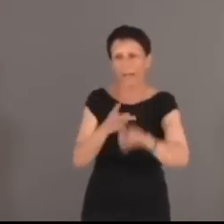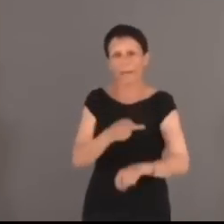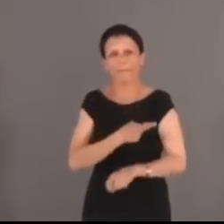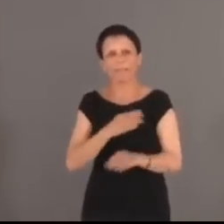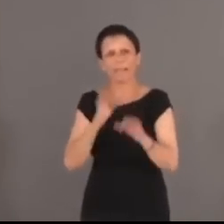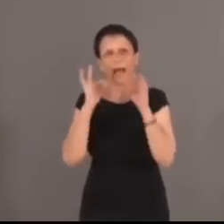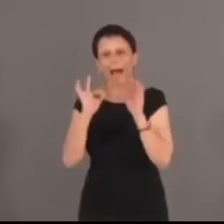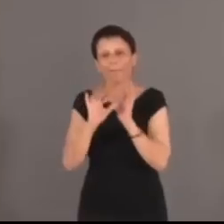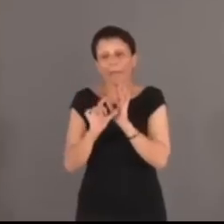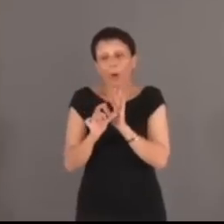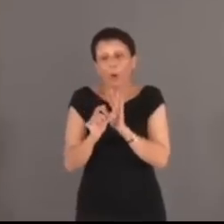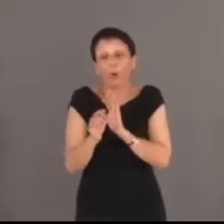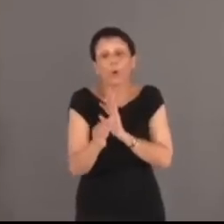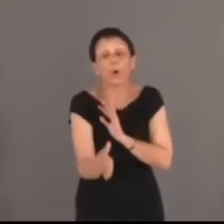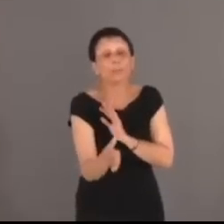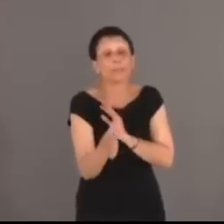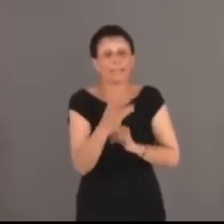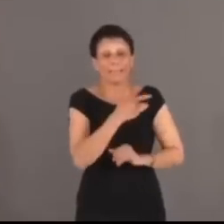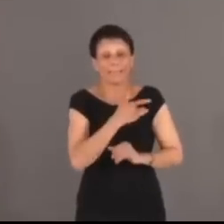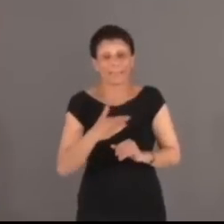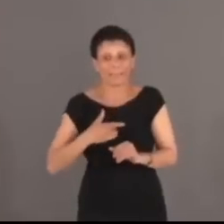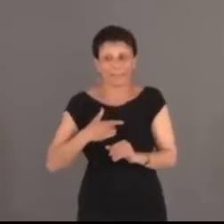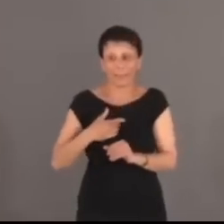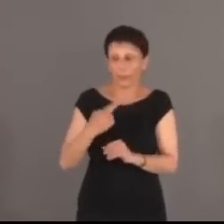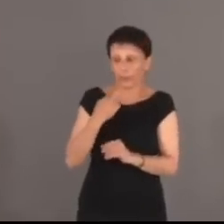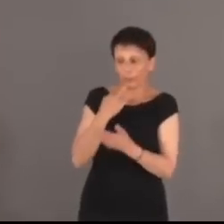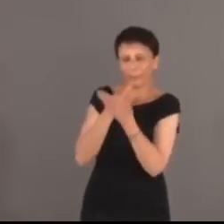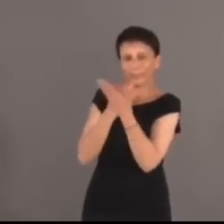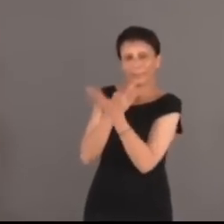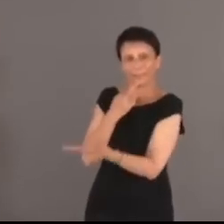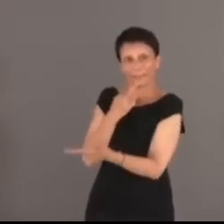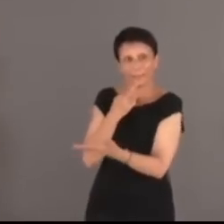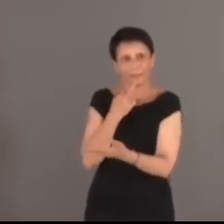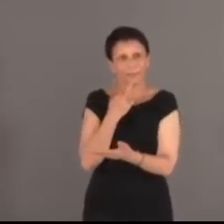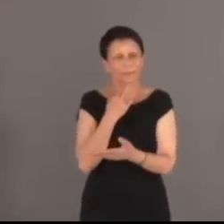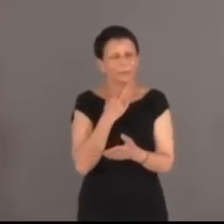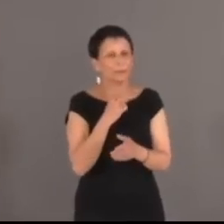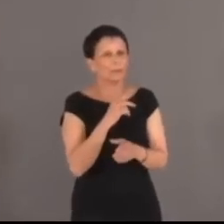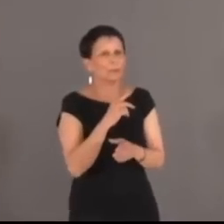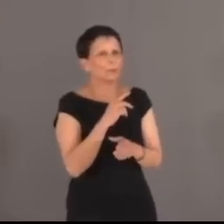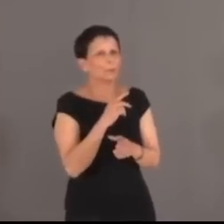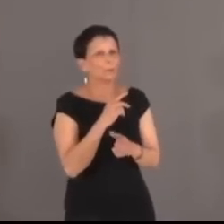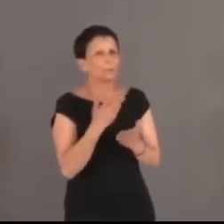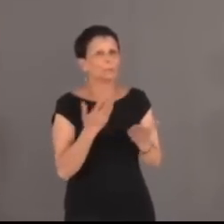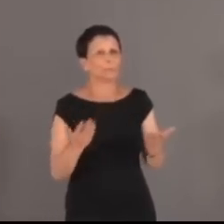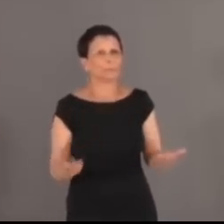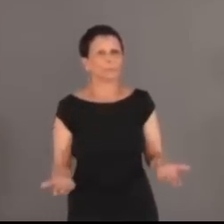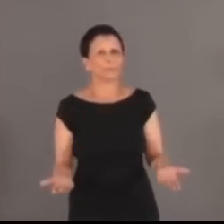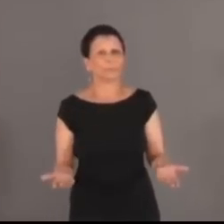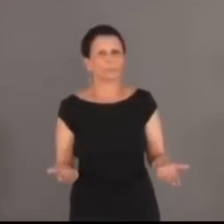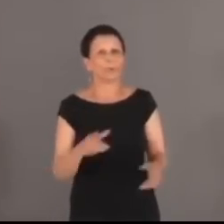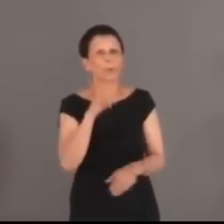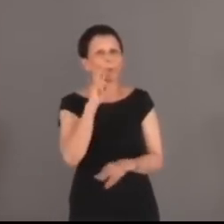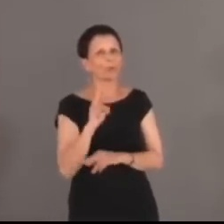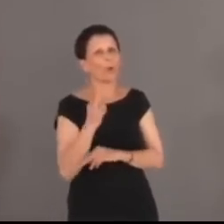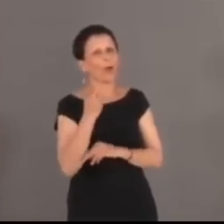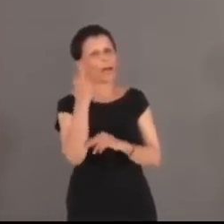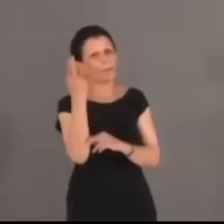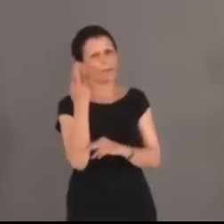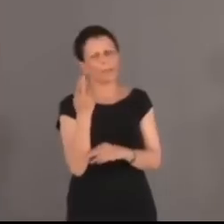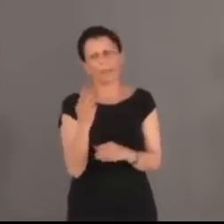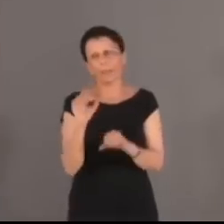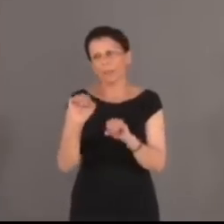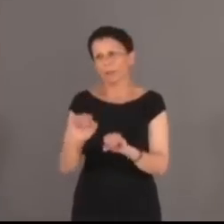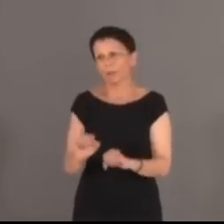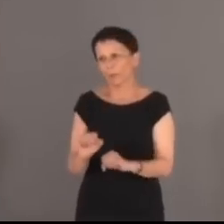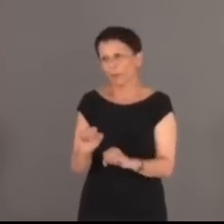les conséquences sur la santé de ceux qui consomment. Allez, on va pas terminer. Monsieur Ravier. Vous voulez